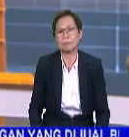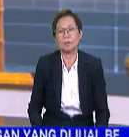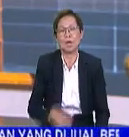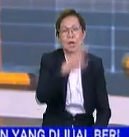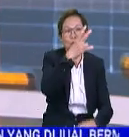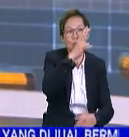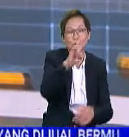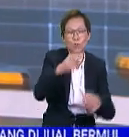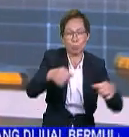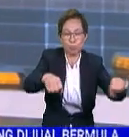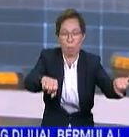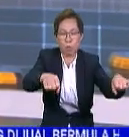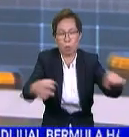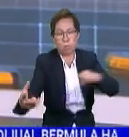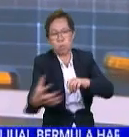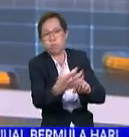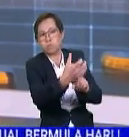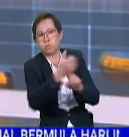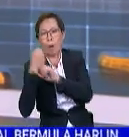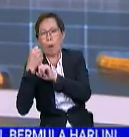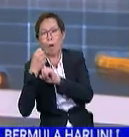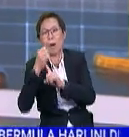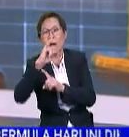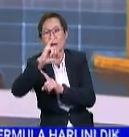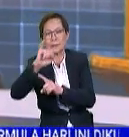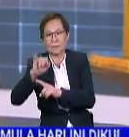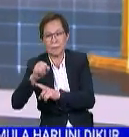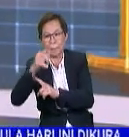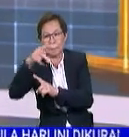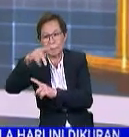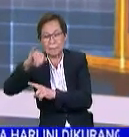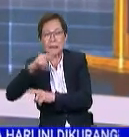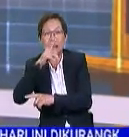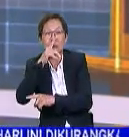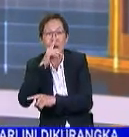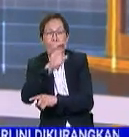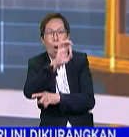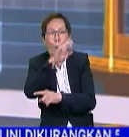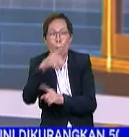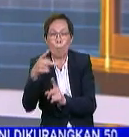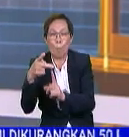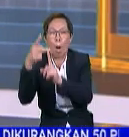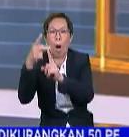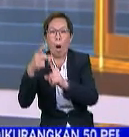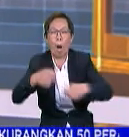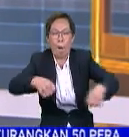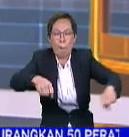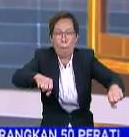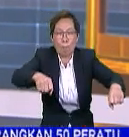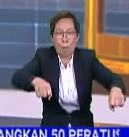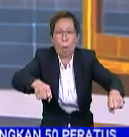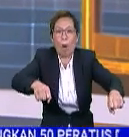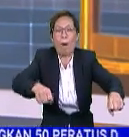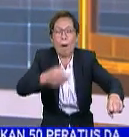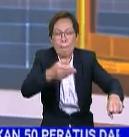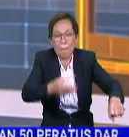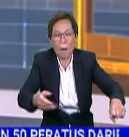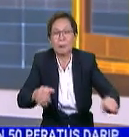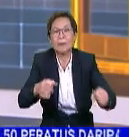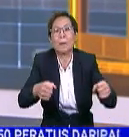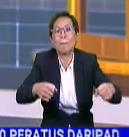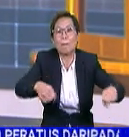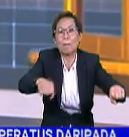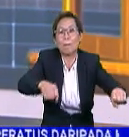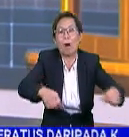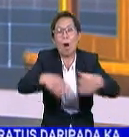ke-17 buah motosikal disita jabatan pengangkutan Jalan jpg ke dalam opsite motosikal roda tiga barangan dan pemandu